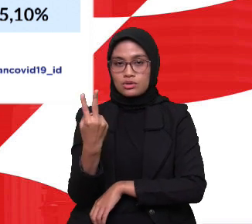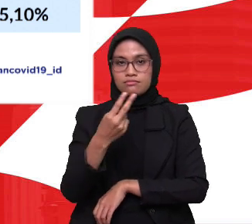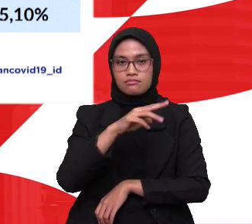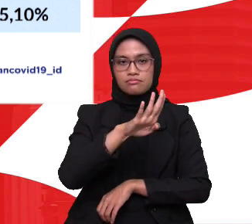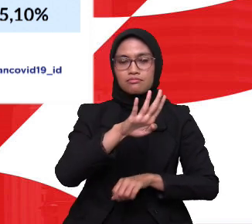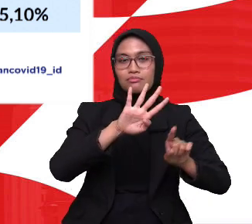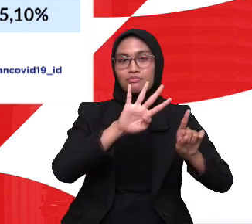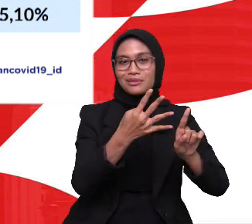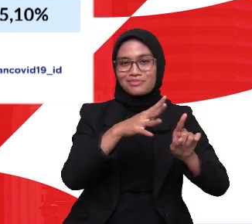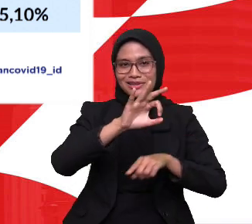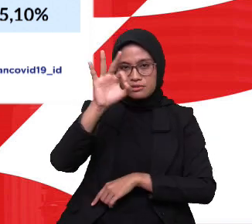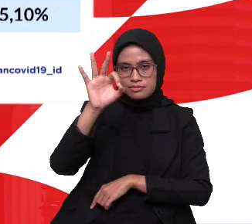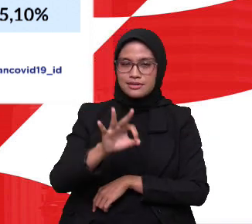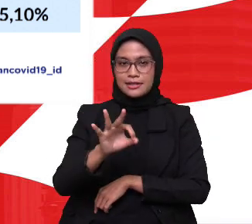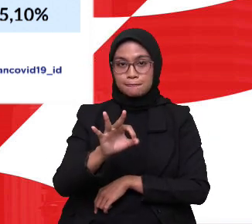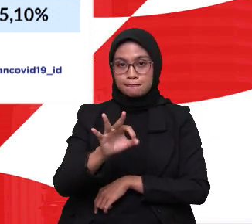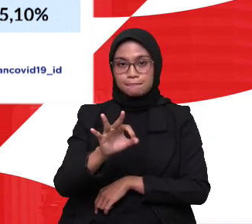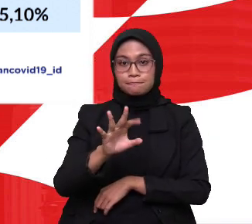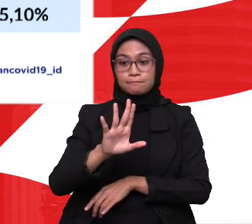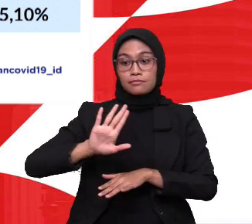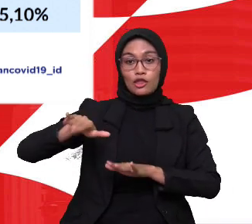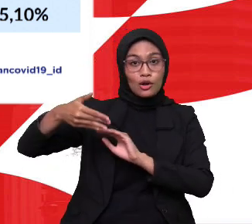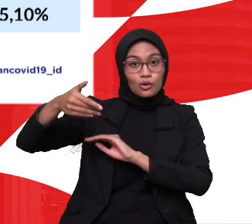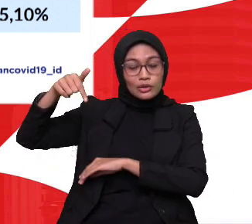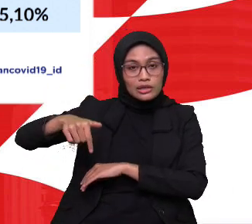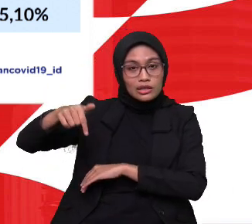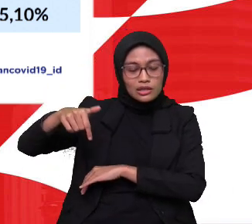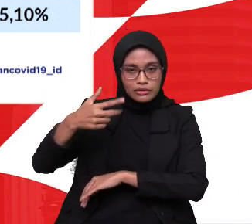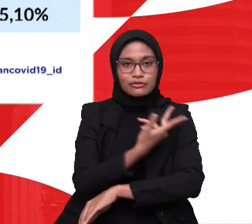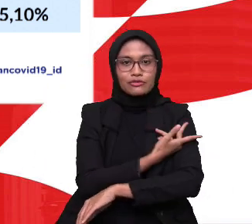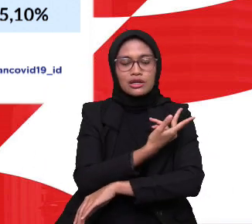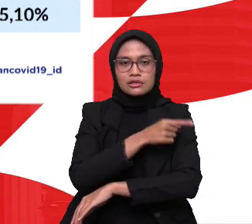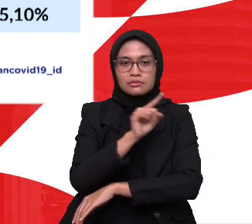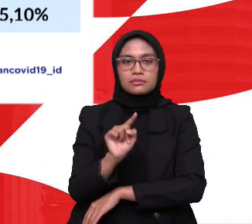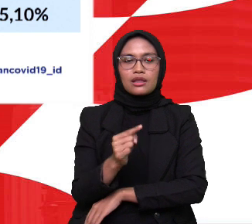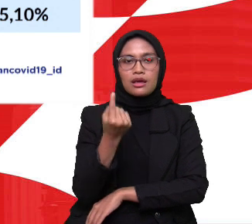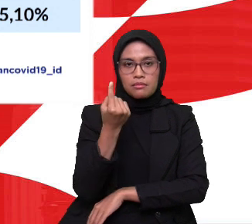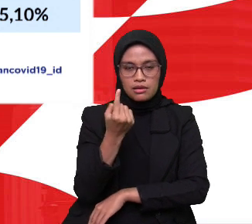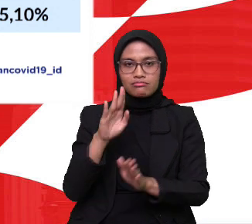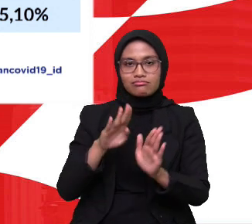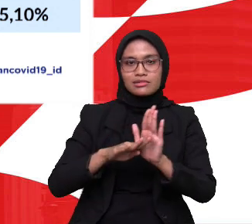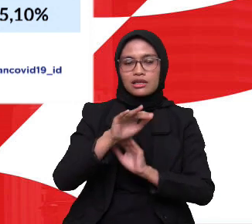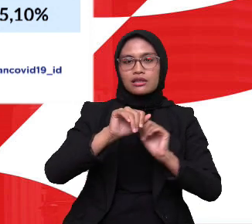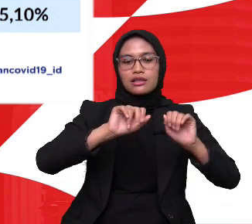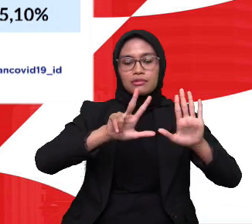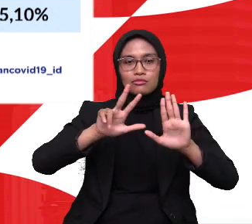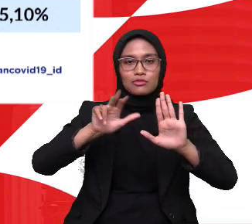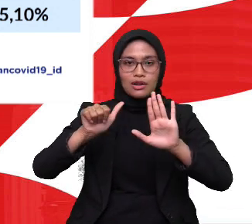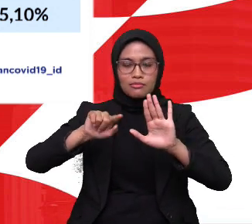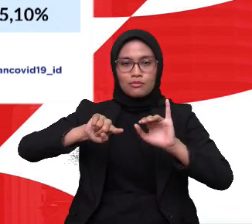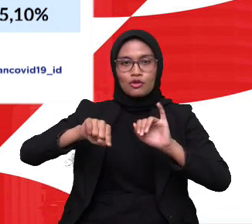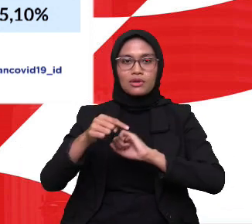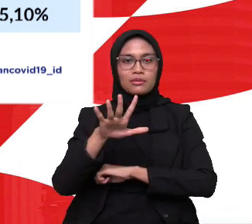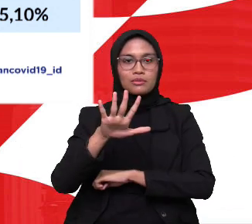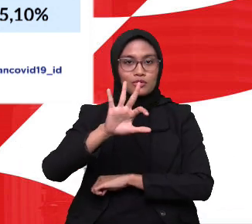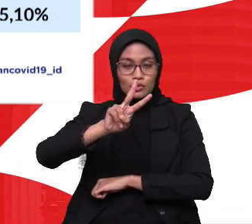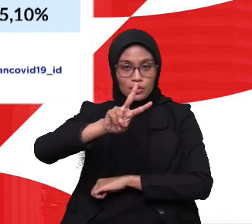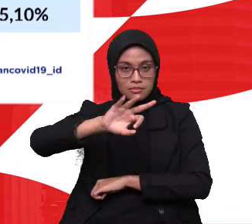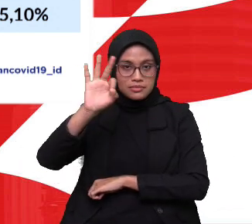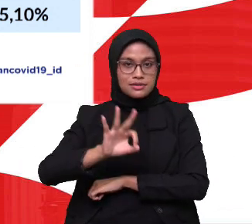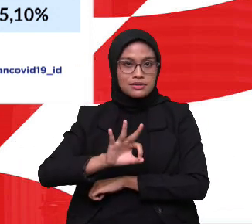14 persen sedangkan di tahun ini dosis satu telah meningkat menjadi 86,5 dua persen